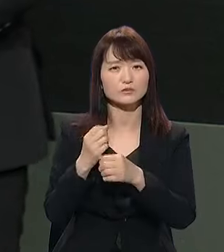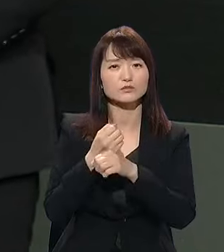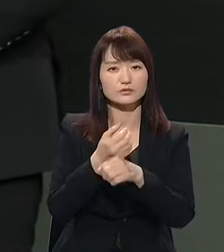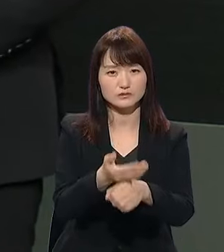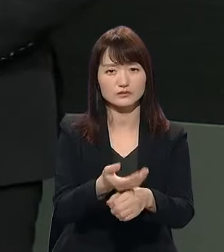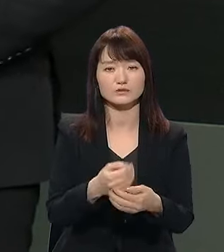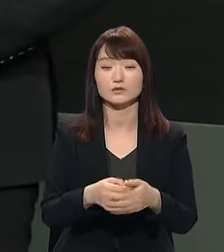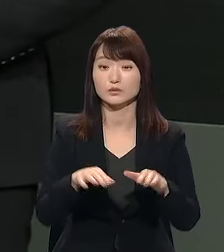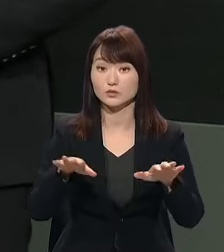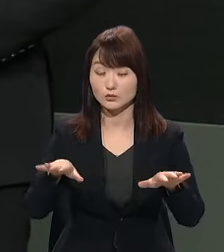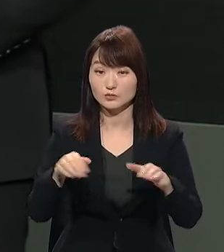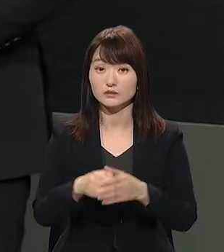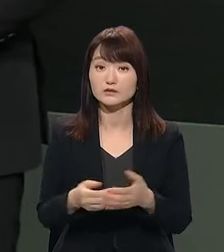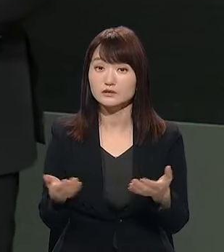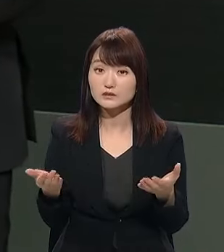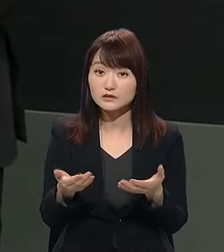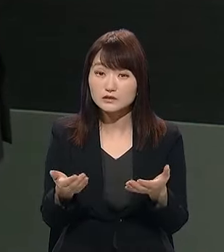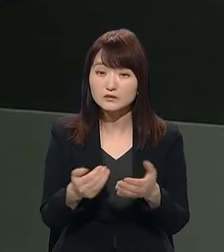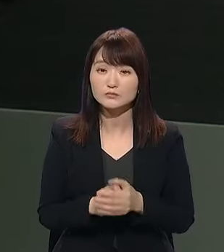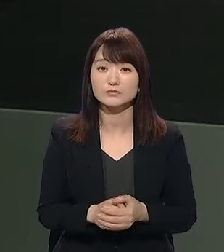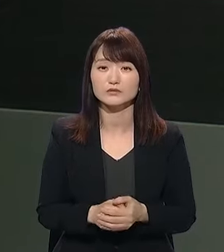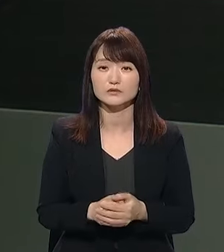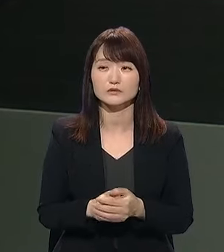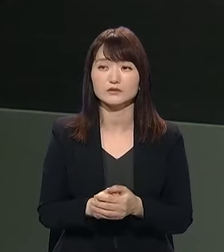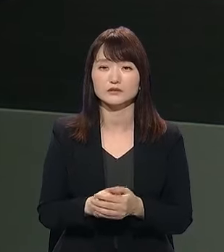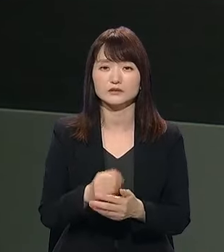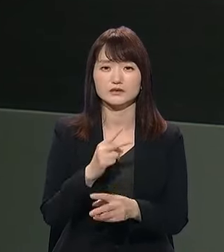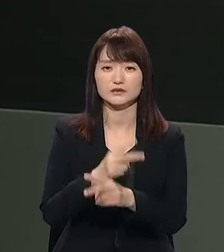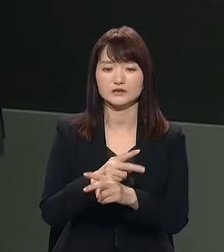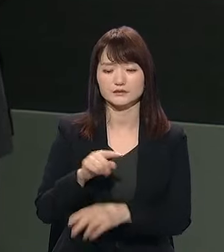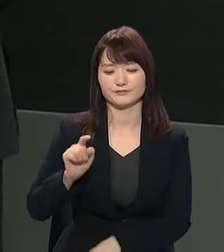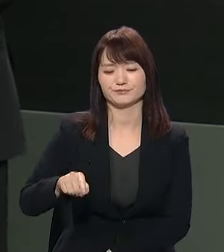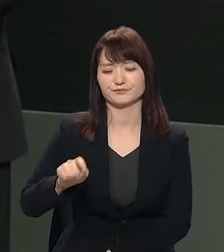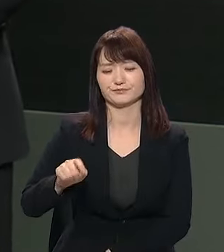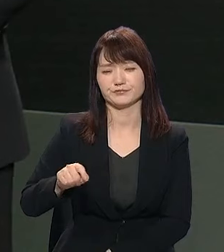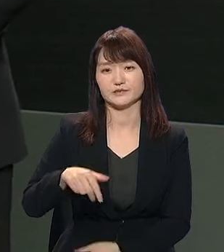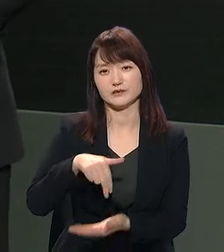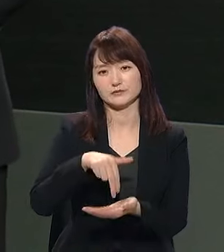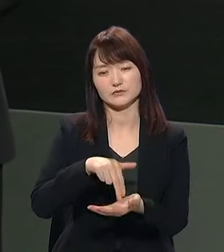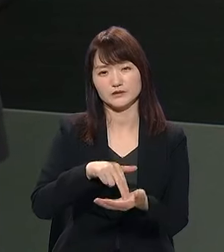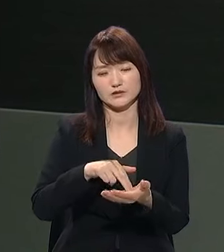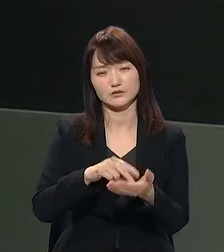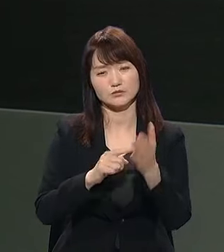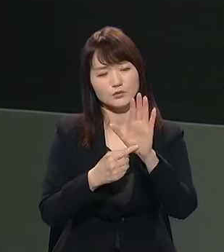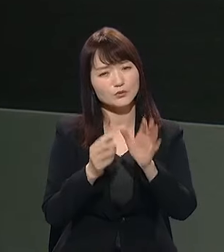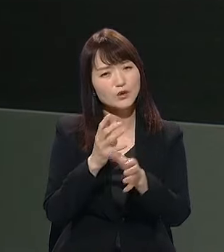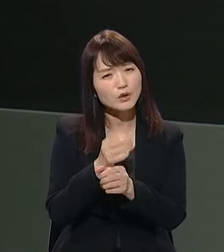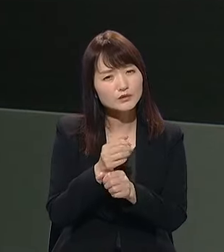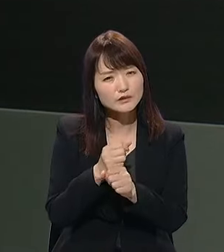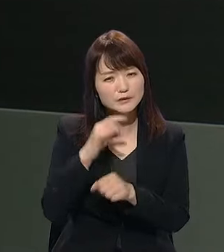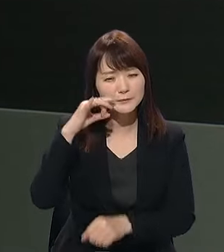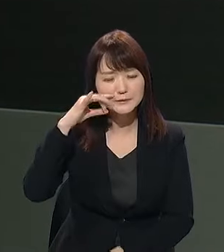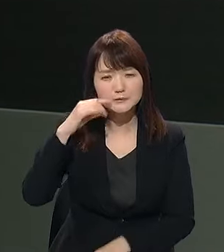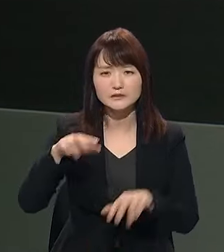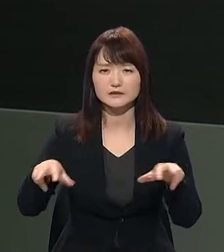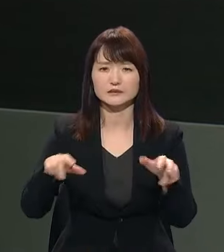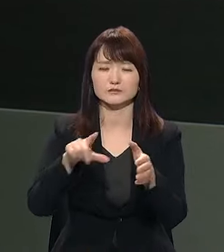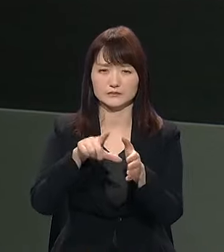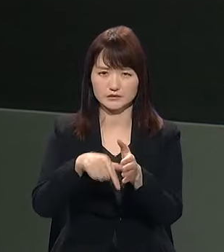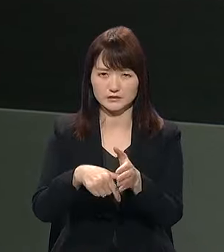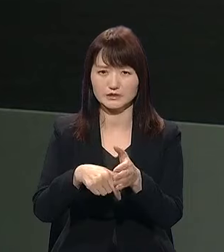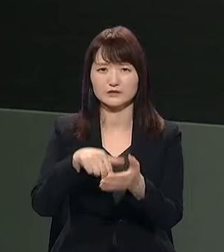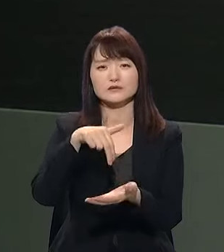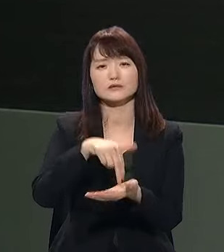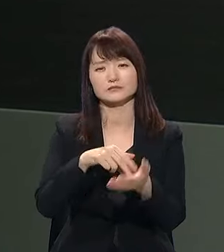오늘도 일하면서 계속 새로고침을 눌렀죠 그 입장 표명 언제 하나 하지만 아직이 시간까지